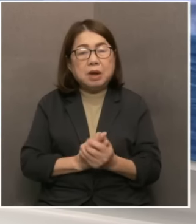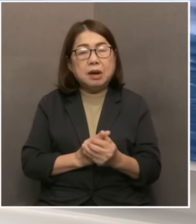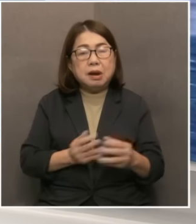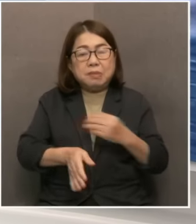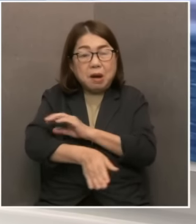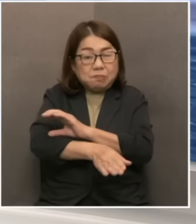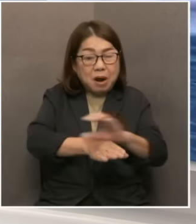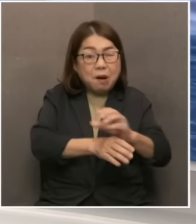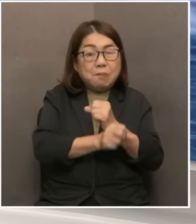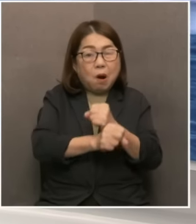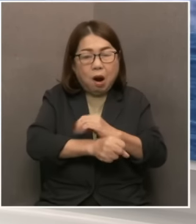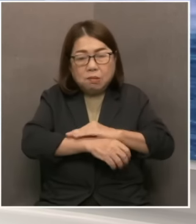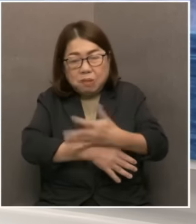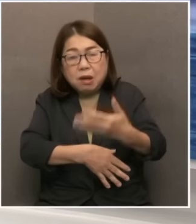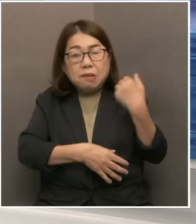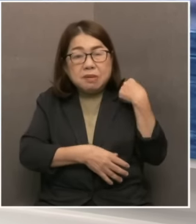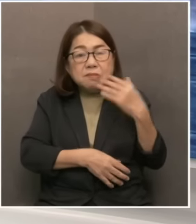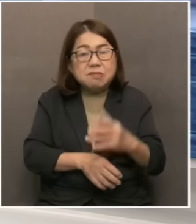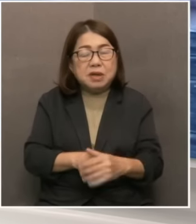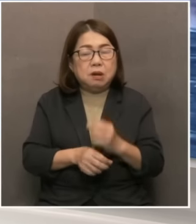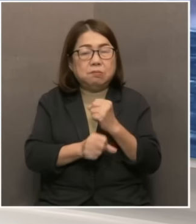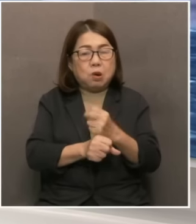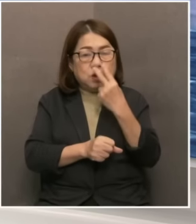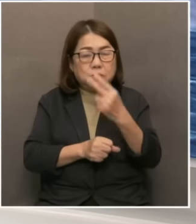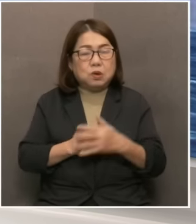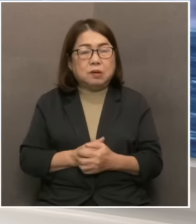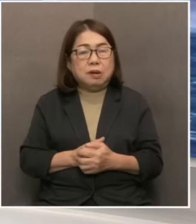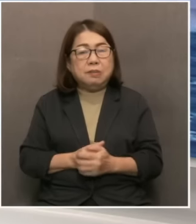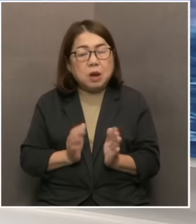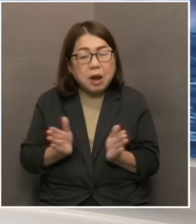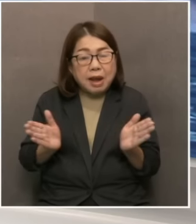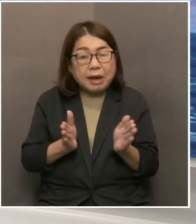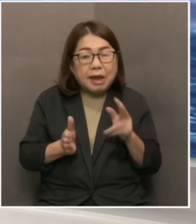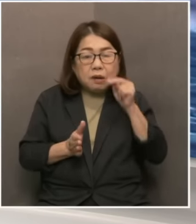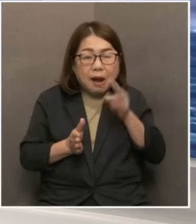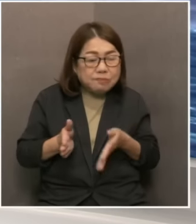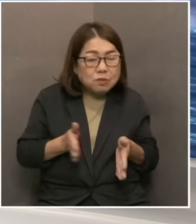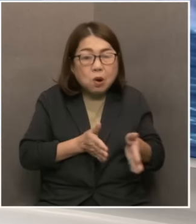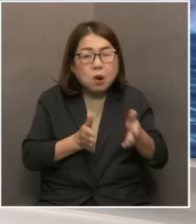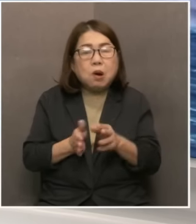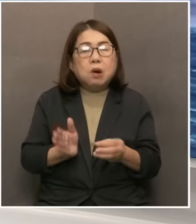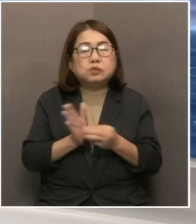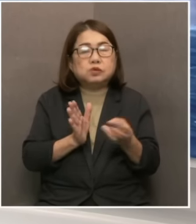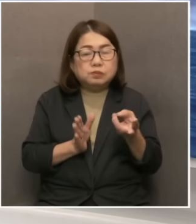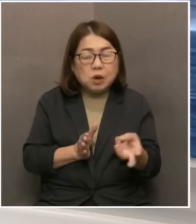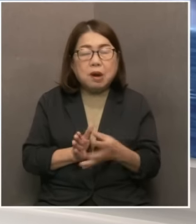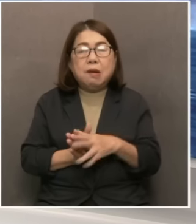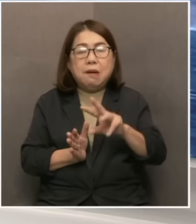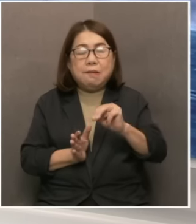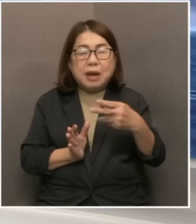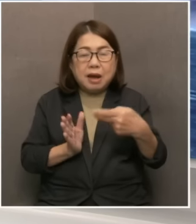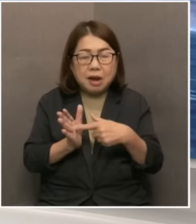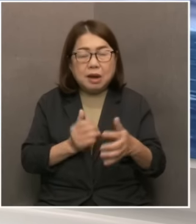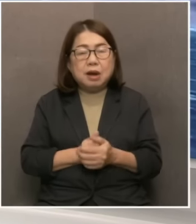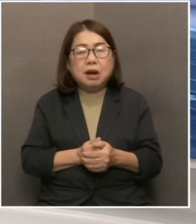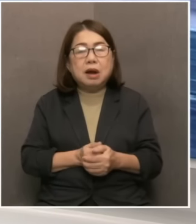แนวป้องกันนะคะทั้งบริเวณแม่น้ำเจ้าพระยา 3คลองนะคะสำคัญอย่างคลองบางกอกน้อยคลองมหาสวัสดิ์คลองพระ